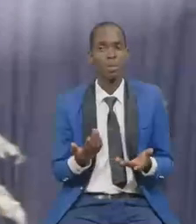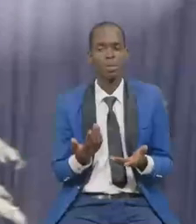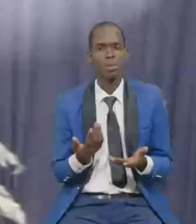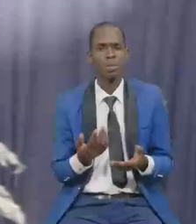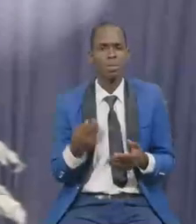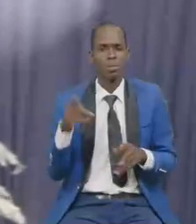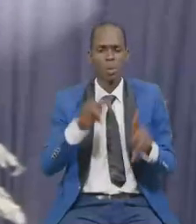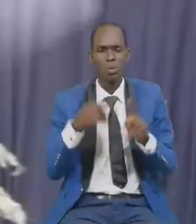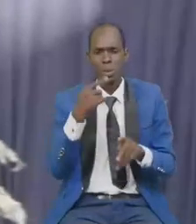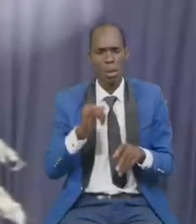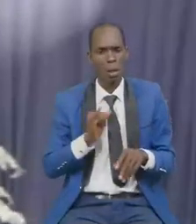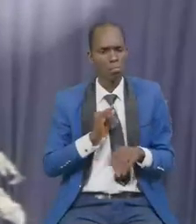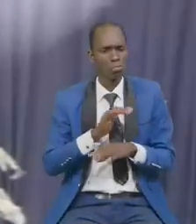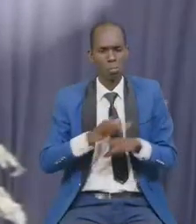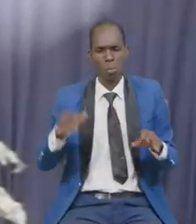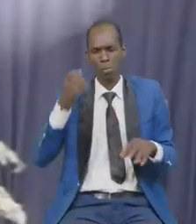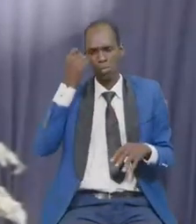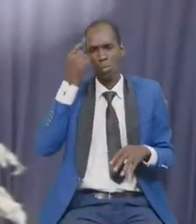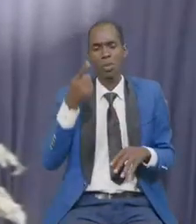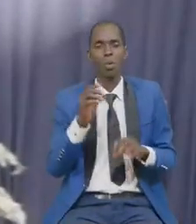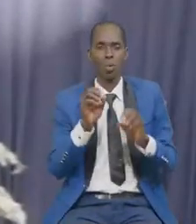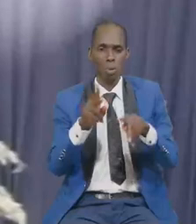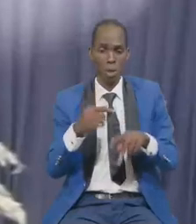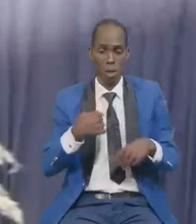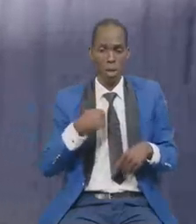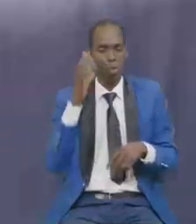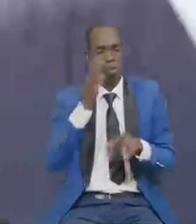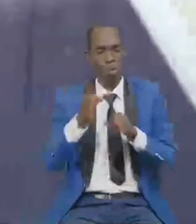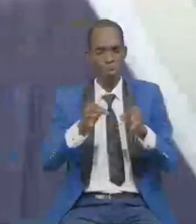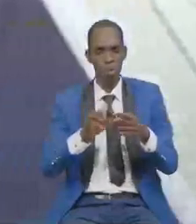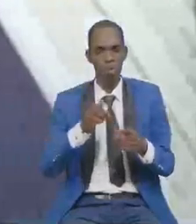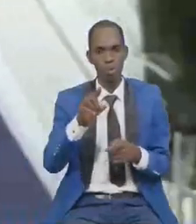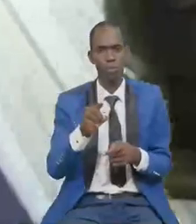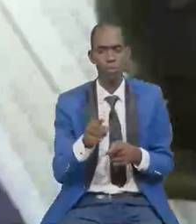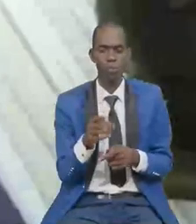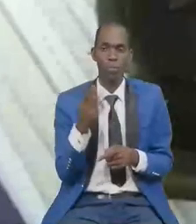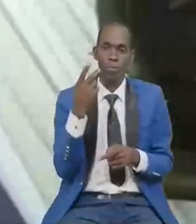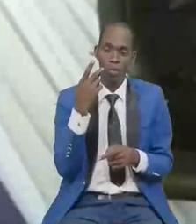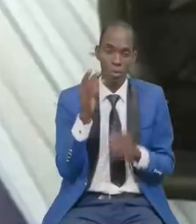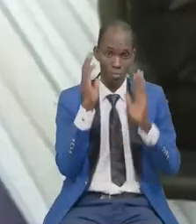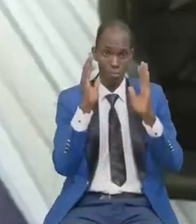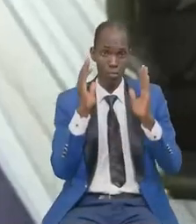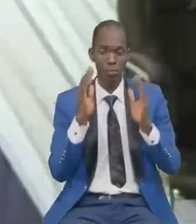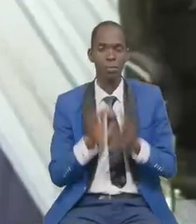pas. Je vais vous expliquer. Voyez Jésus-Christ. Regardez ici, s'il vous plaît.